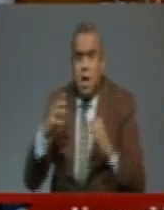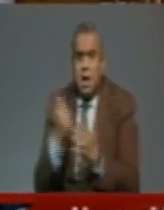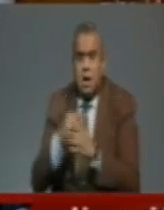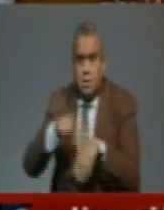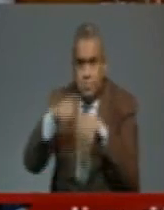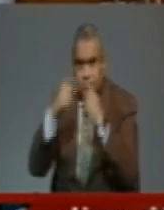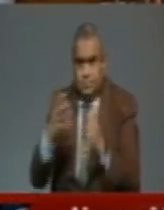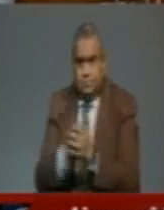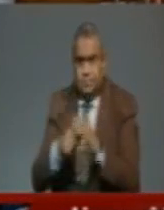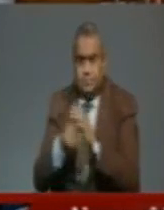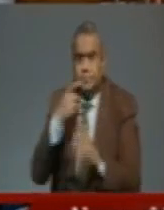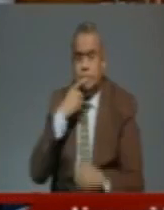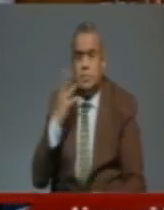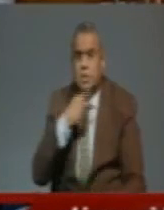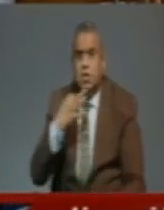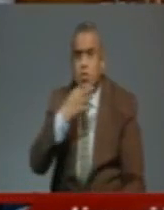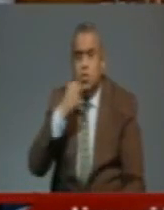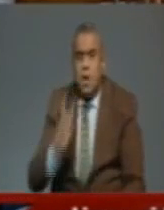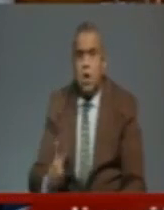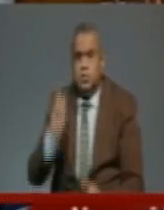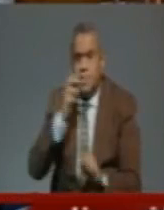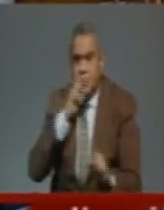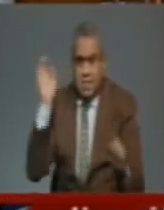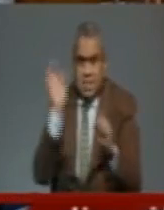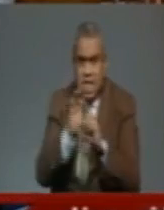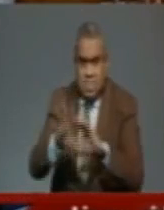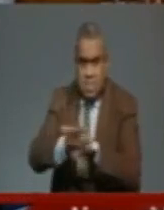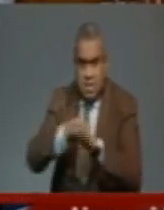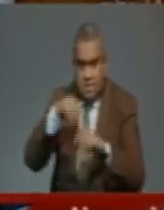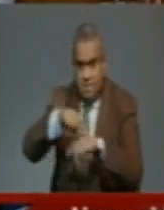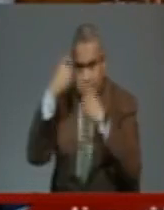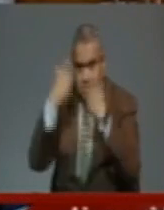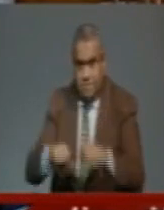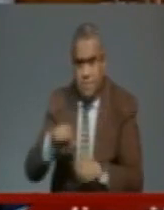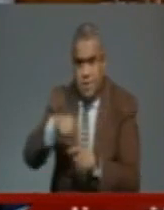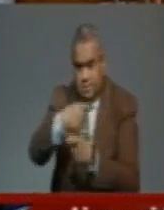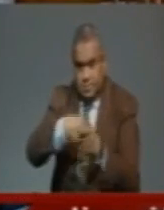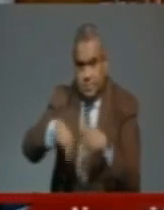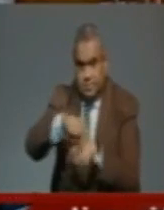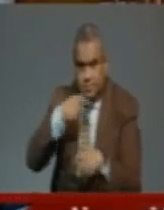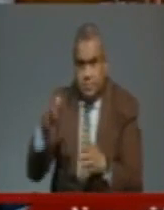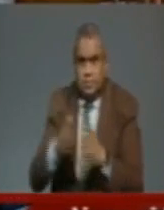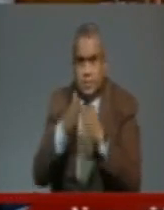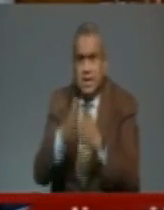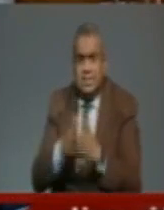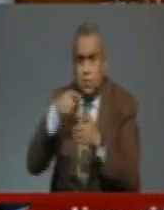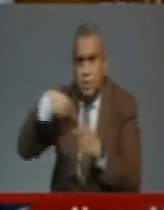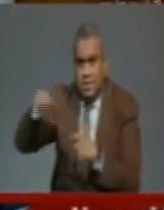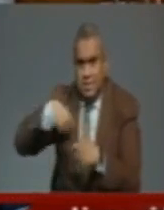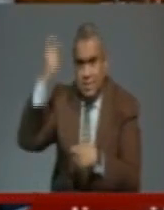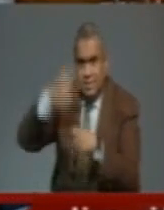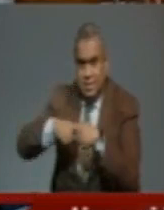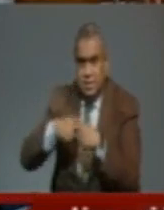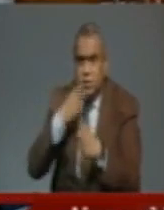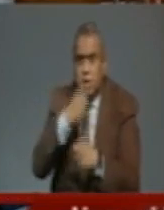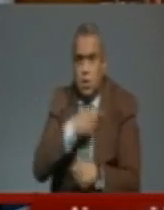تقريبا 370 هدف كانوا غرقانين في منطقة الحوض بمعاونة هيئة قناة السويس، وبشكرهم على كده. الفريق أسامة ربيع مشرفنا